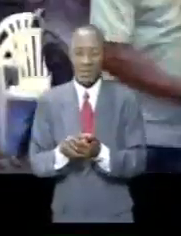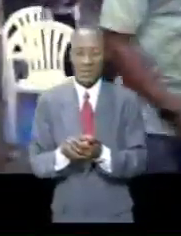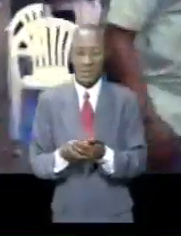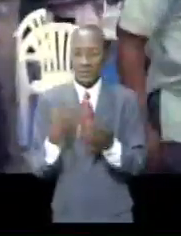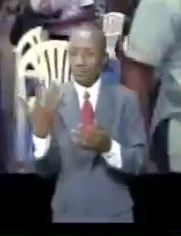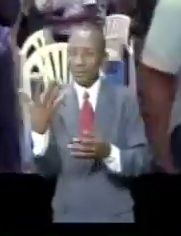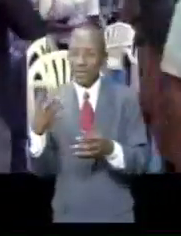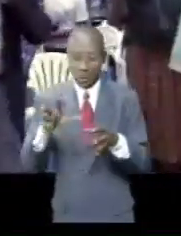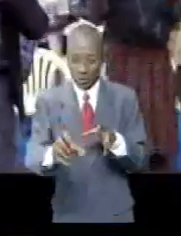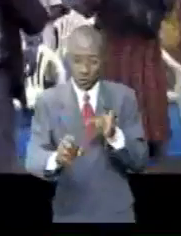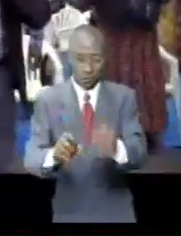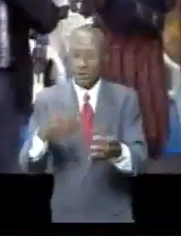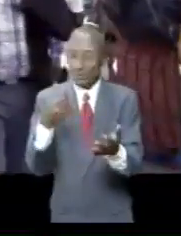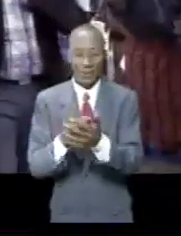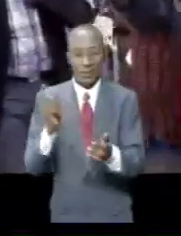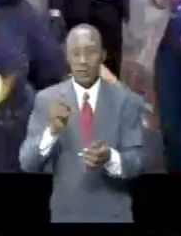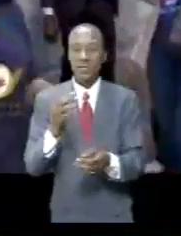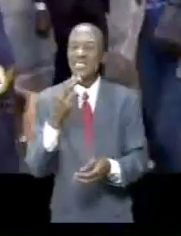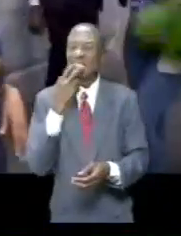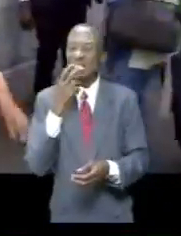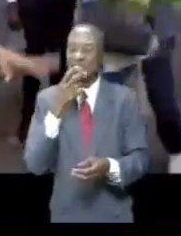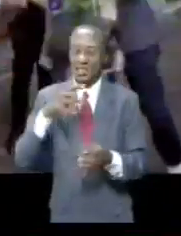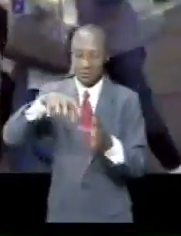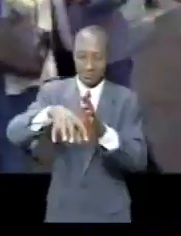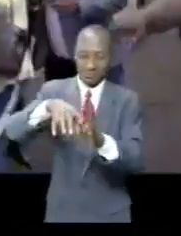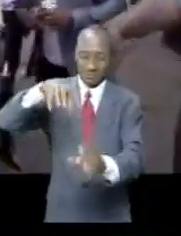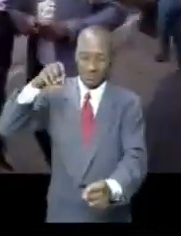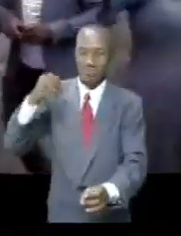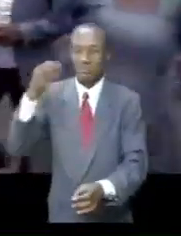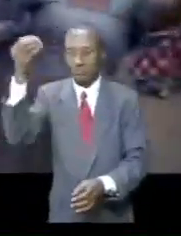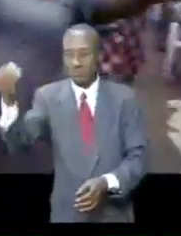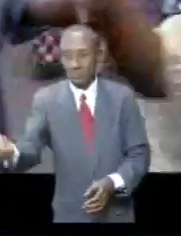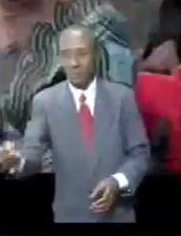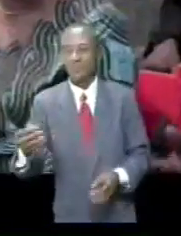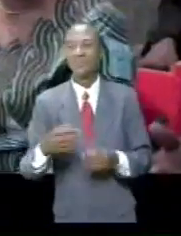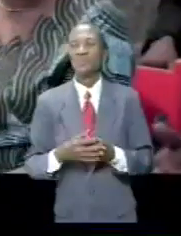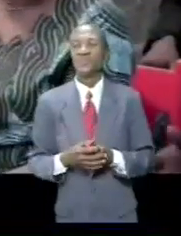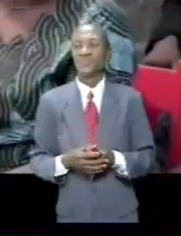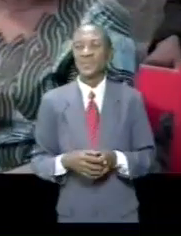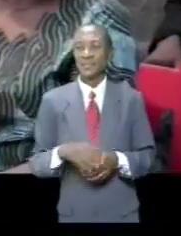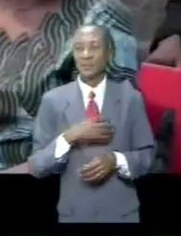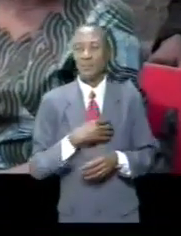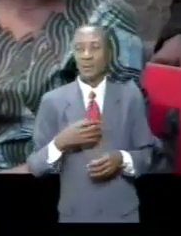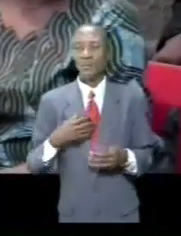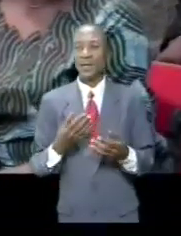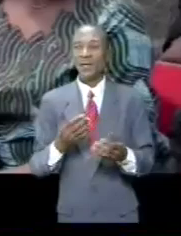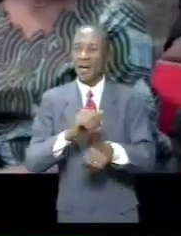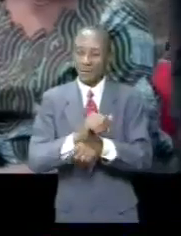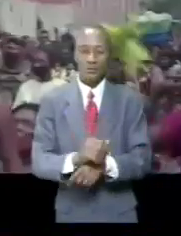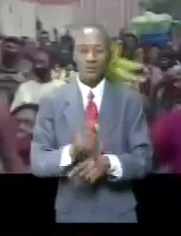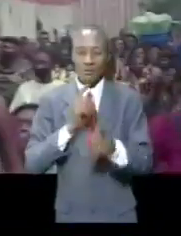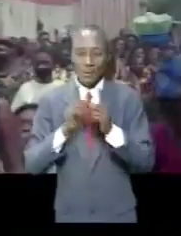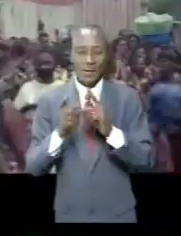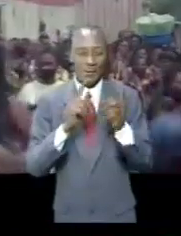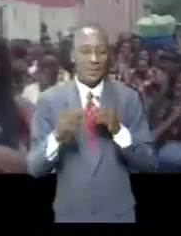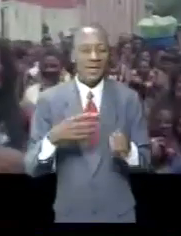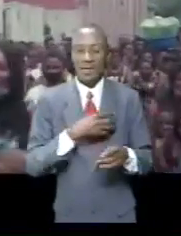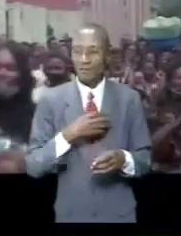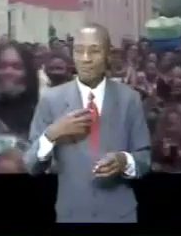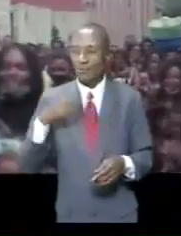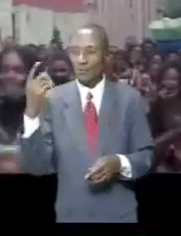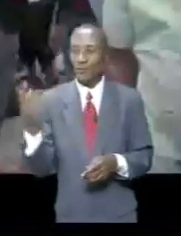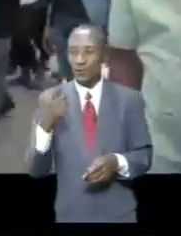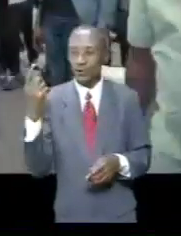La périphérie, Denise Nyakiru Tshisekedi en a pris l'habitude, à force de côtoyer les femmes battantes de tous les jours. À